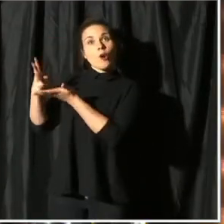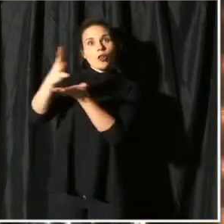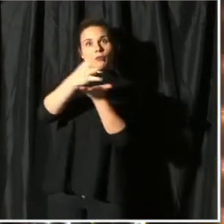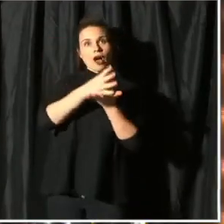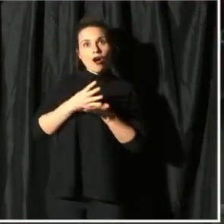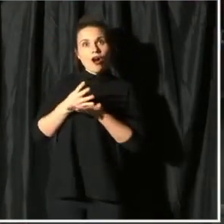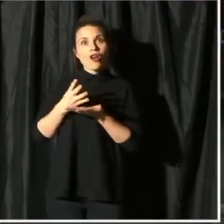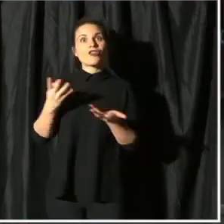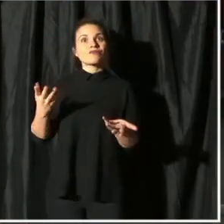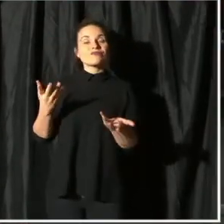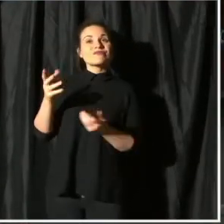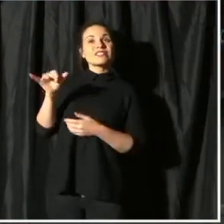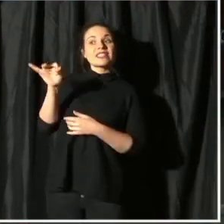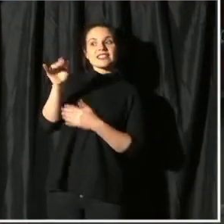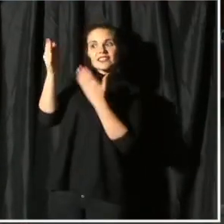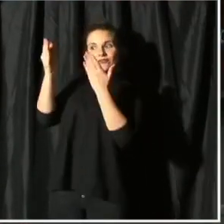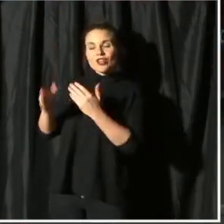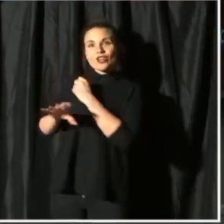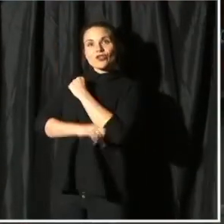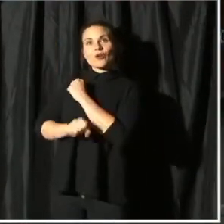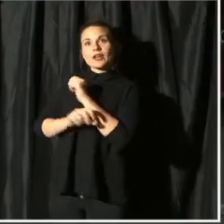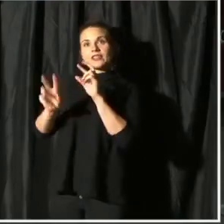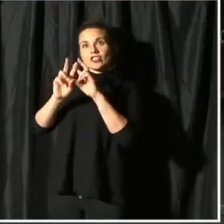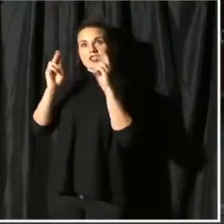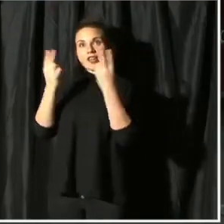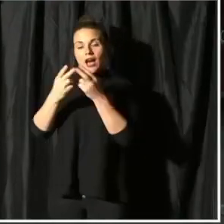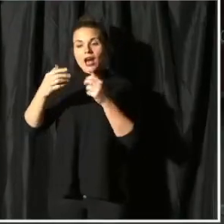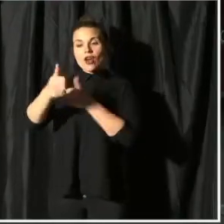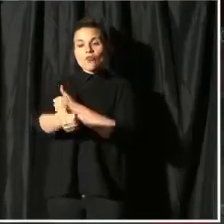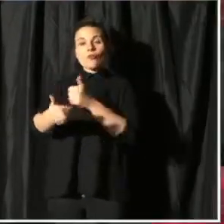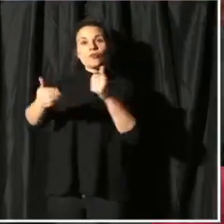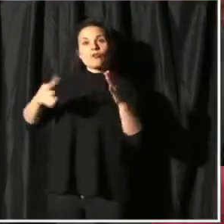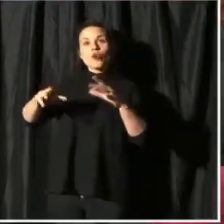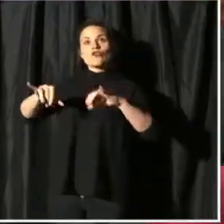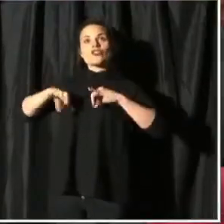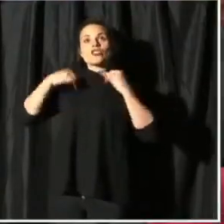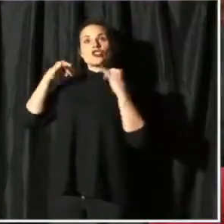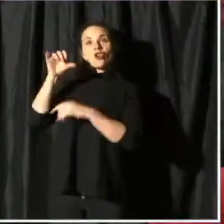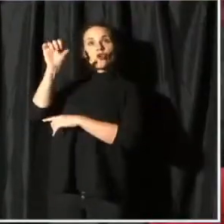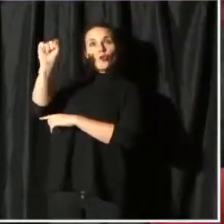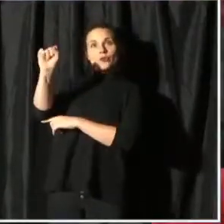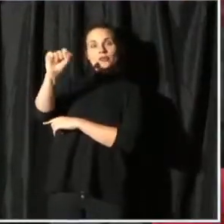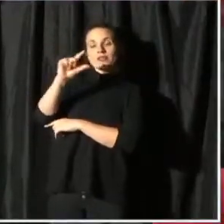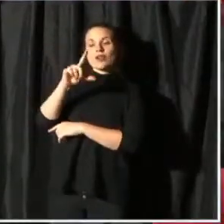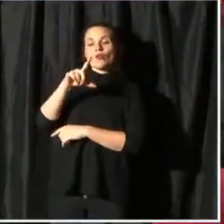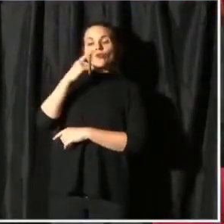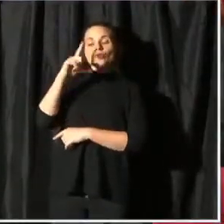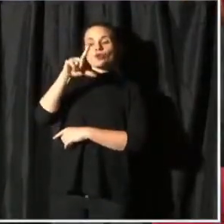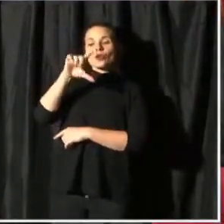fabien roussel secrétaire général du mouvement des jeunes communistes léon des fontaines